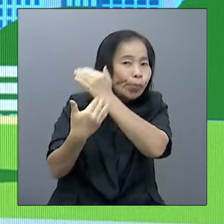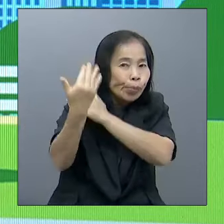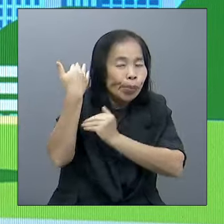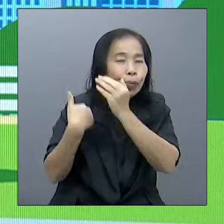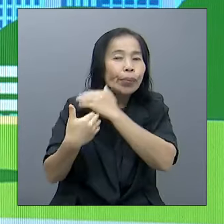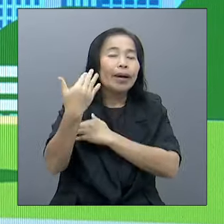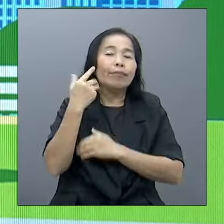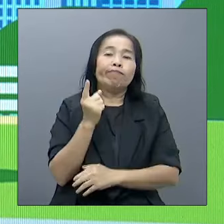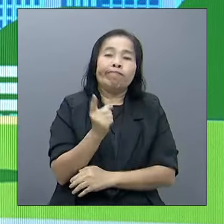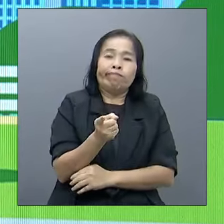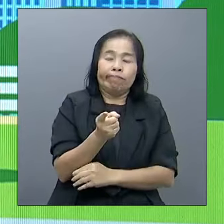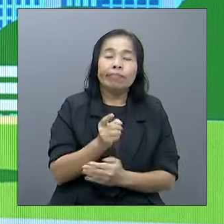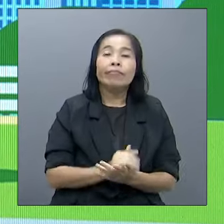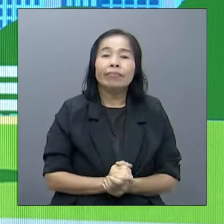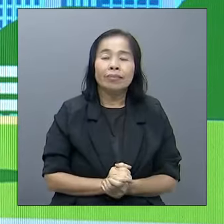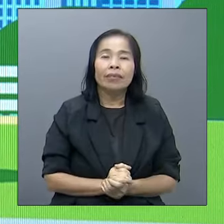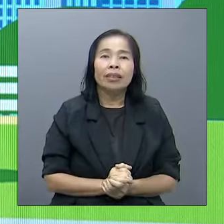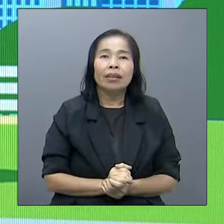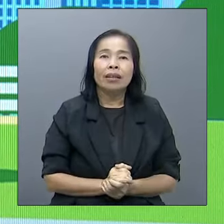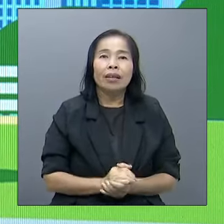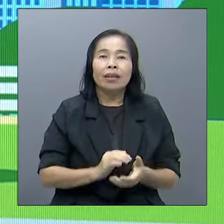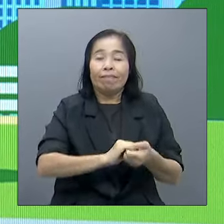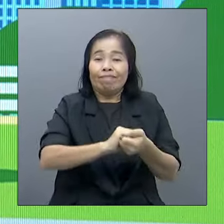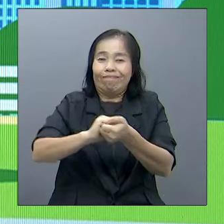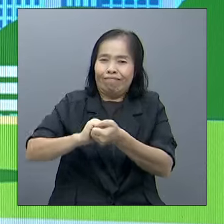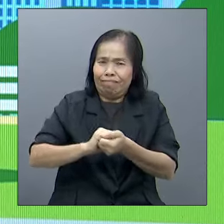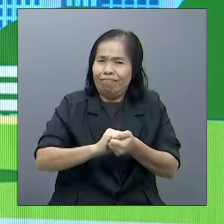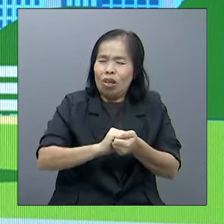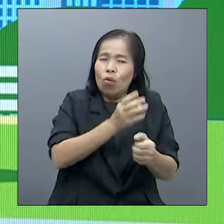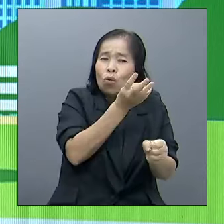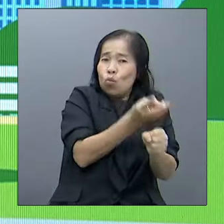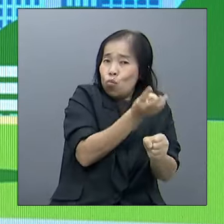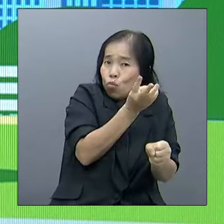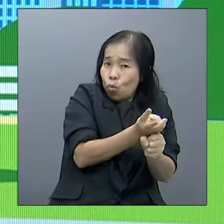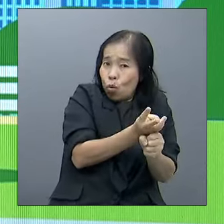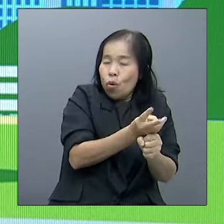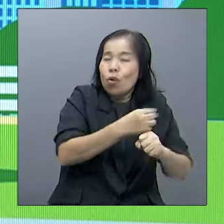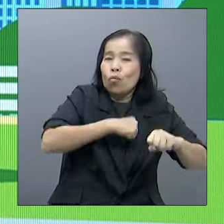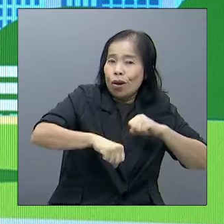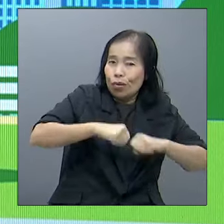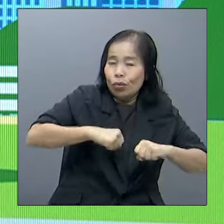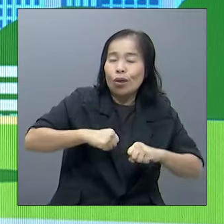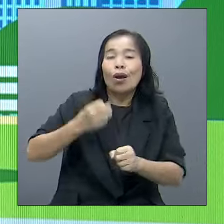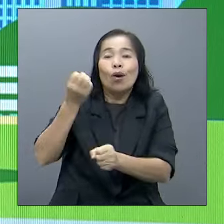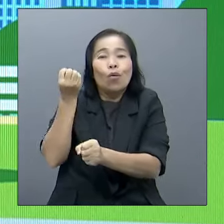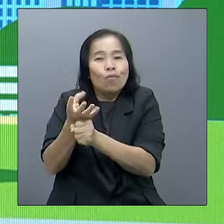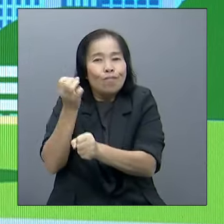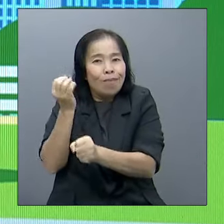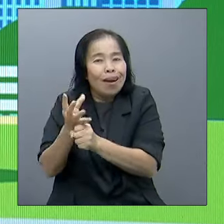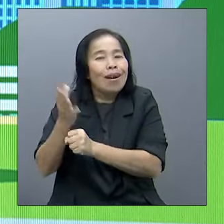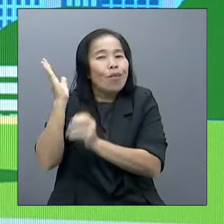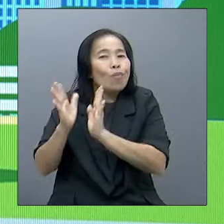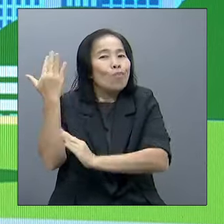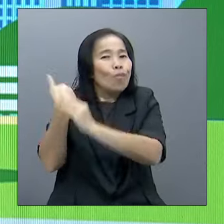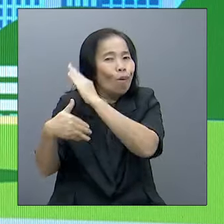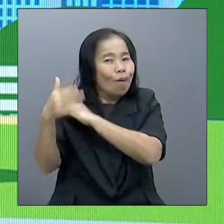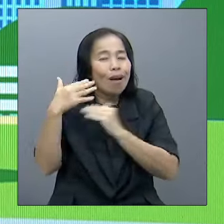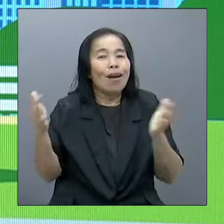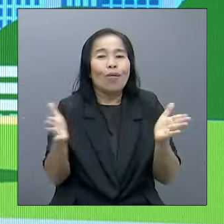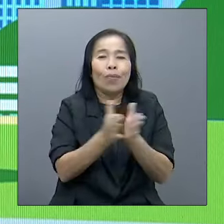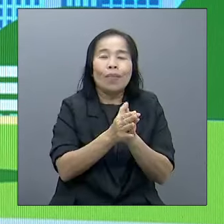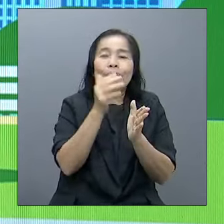งอยู่ด้วยค่ะก็เป็นความร่วมสมัยนะคะที่สร้างเมืองน่าอยู่เป็นอีกโมเดลหนึ่งที่น่าสนใจซึ่งเมืองจะน่